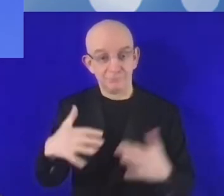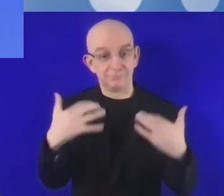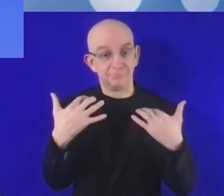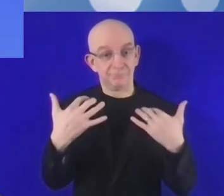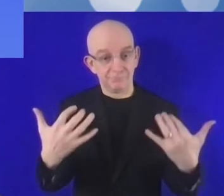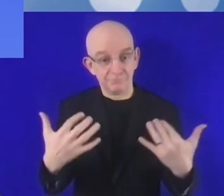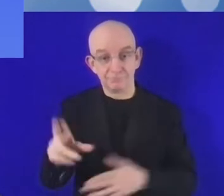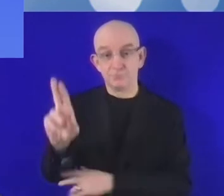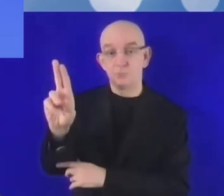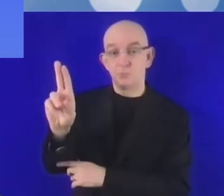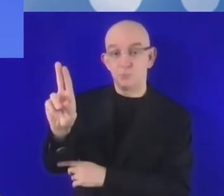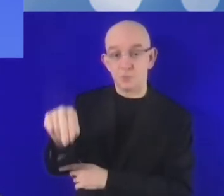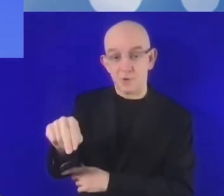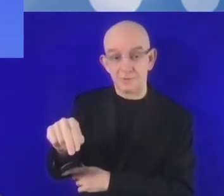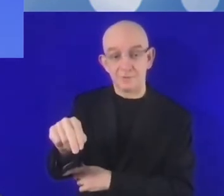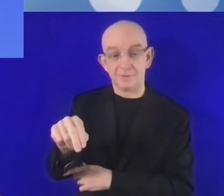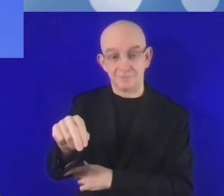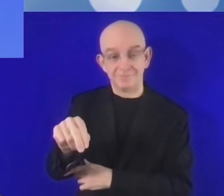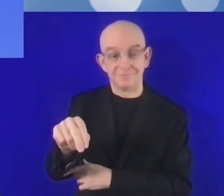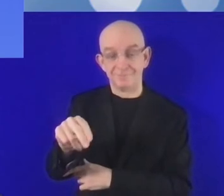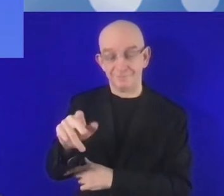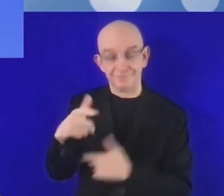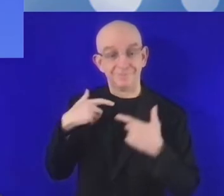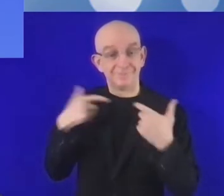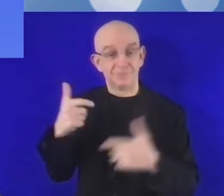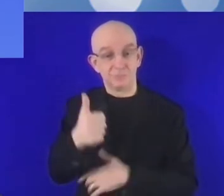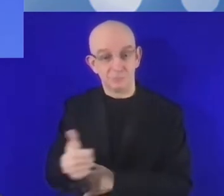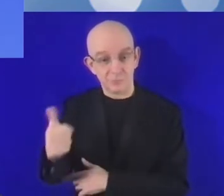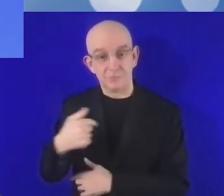au nom du secrétaire général des Nations Unies,